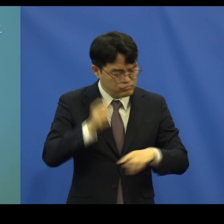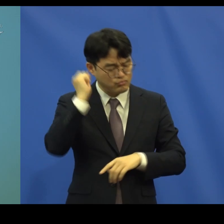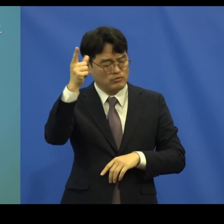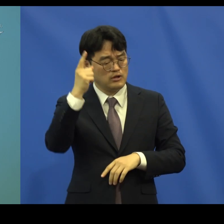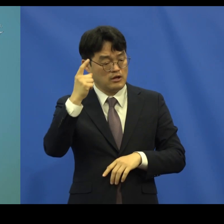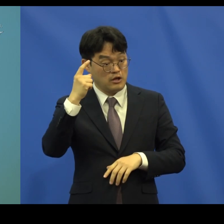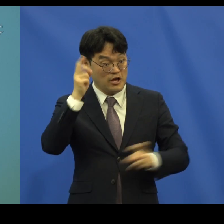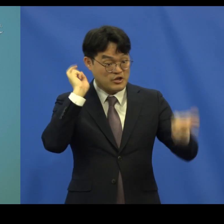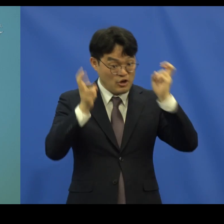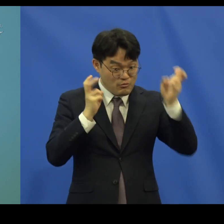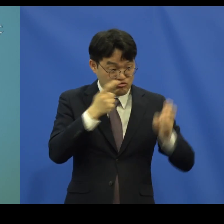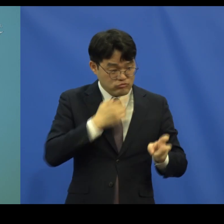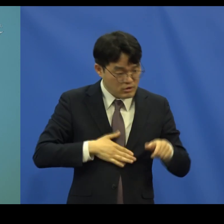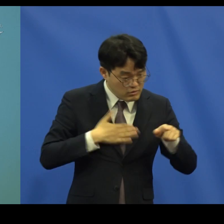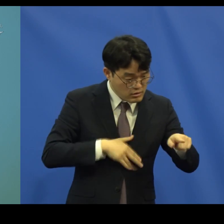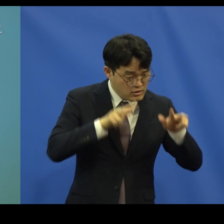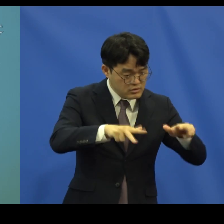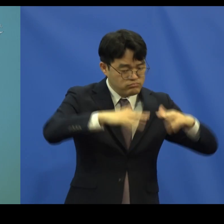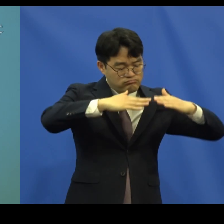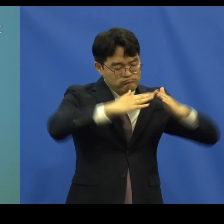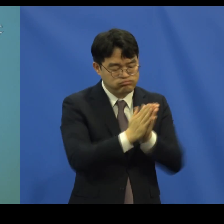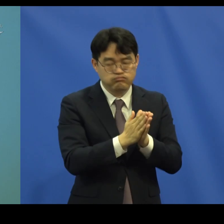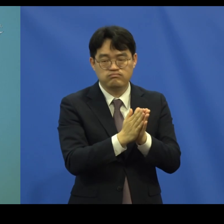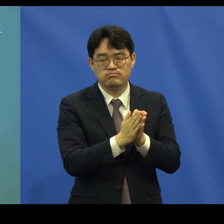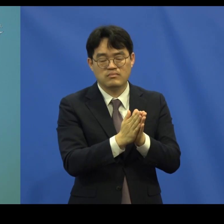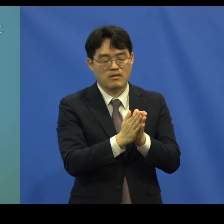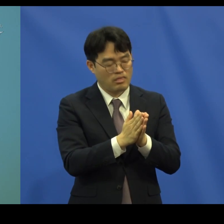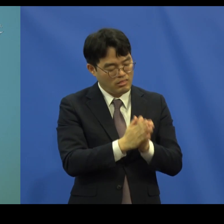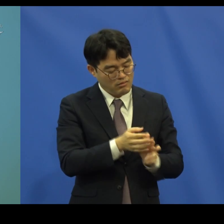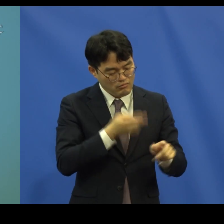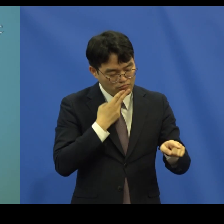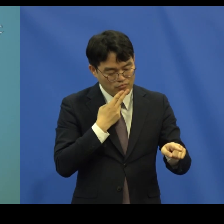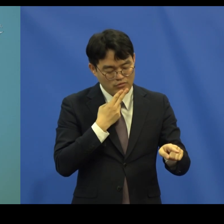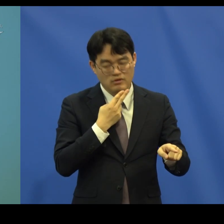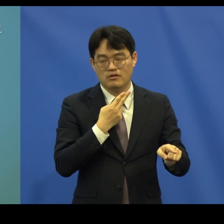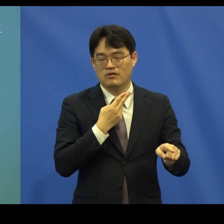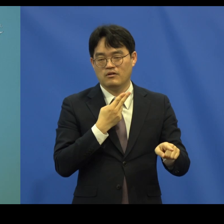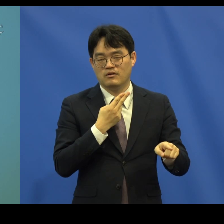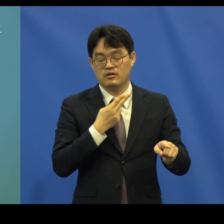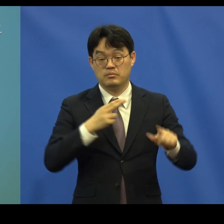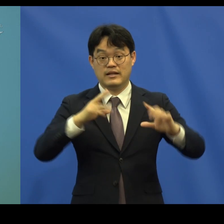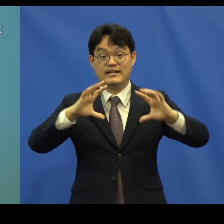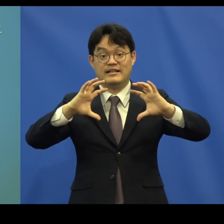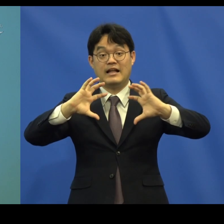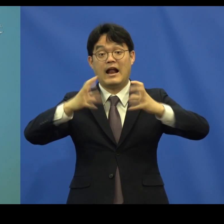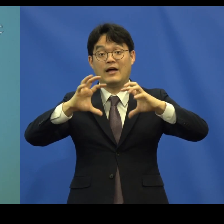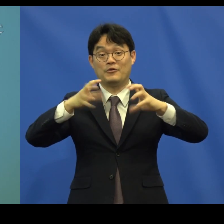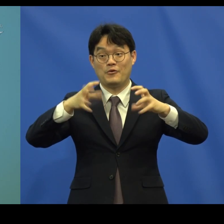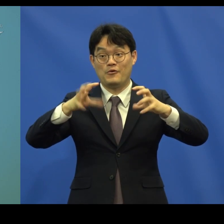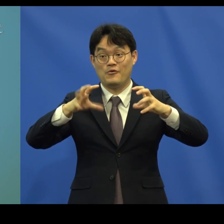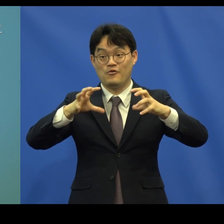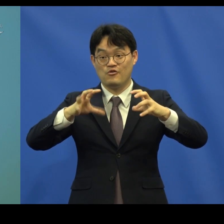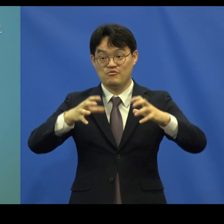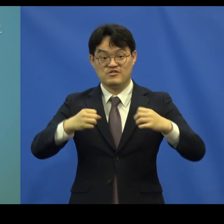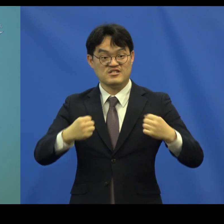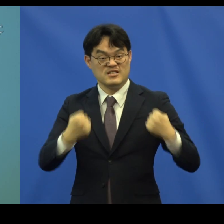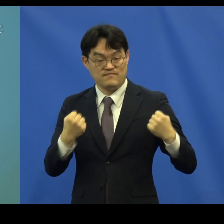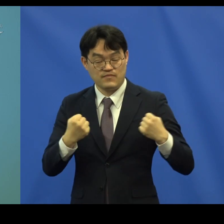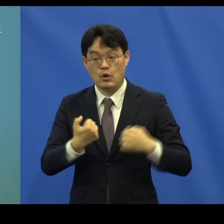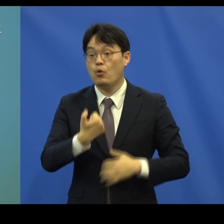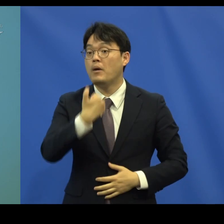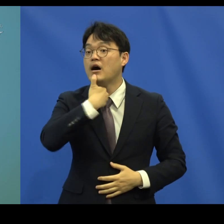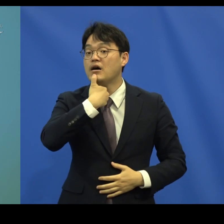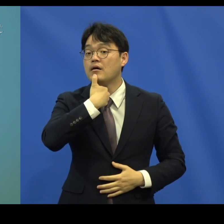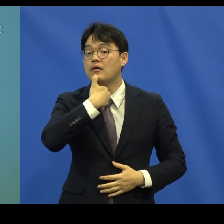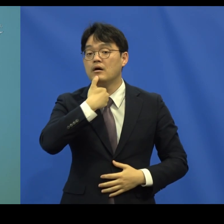국가도 죽어 사라지기도 합니다. 무수한 제국들이 소멸을 맛봤죠. 로마의 제국이